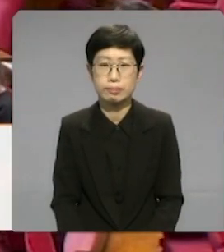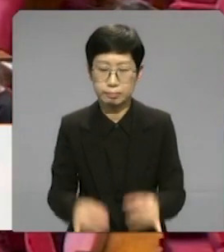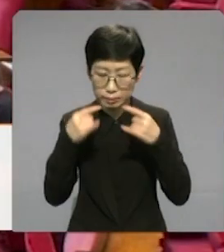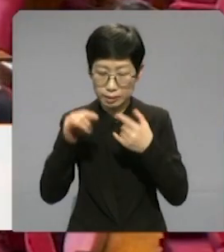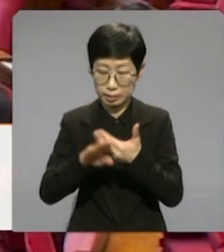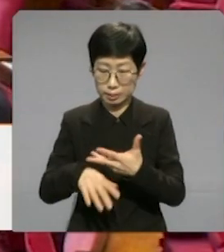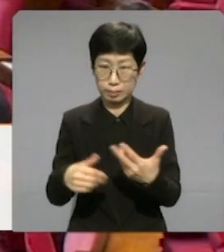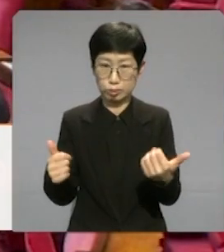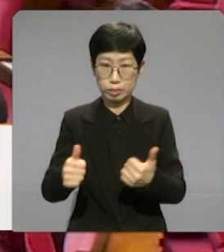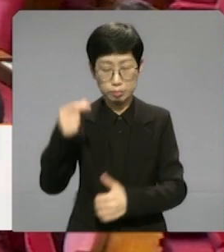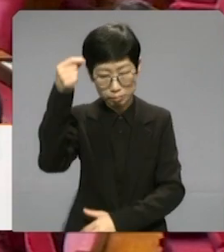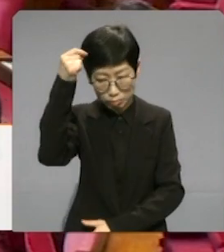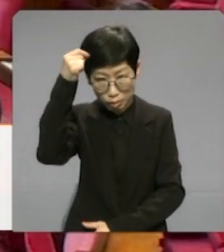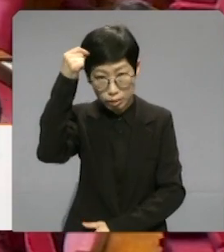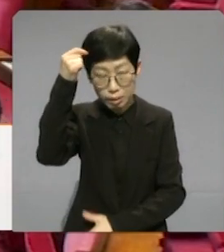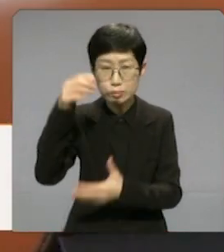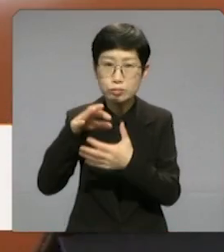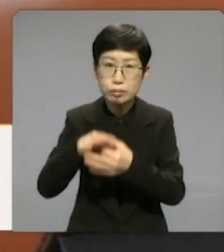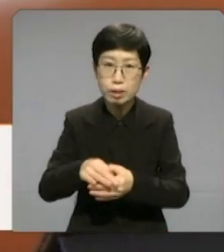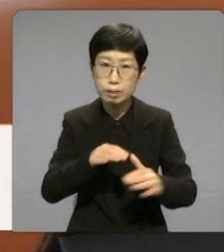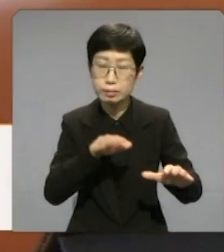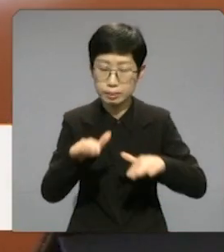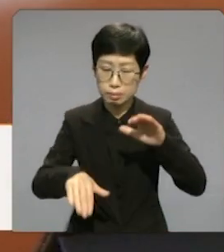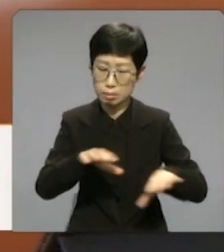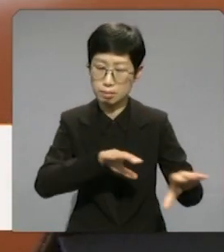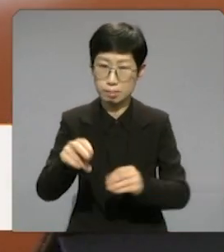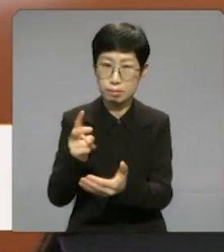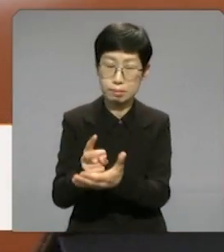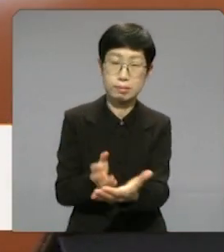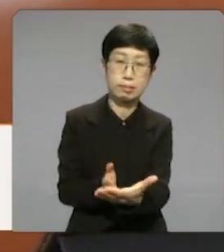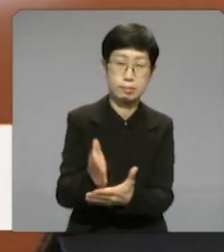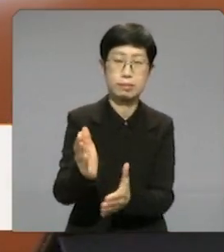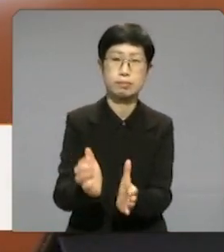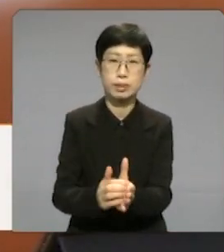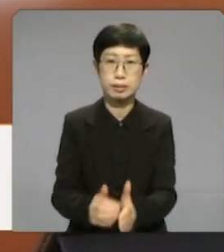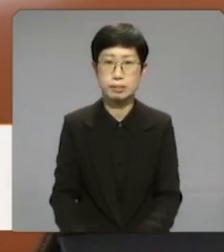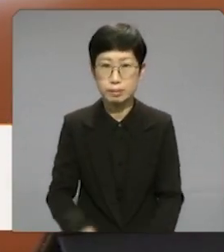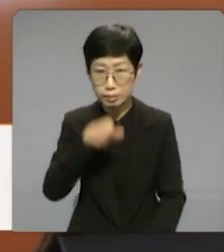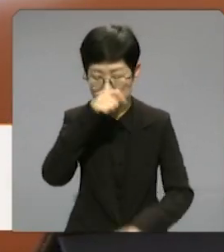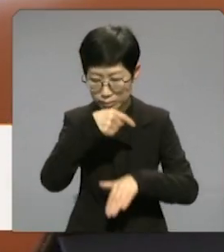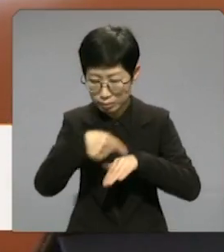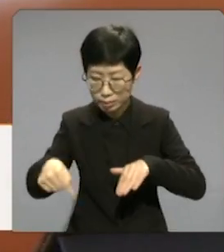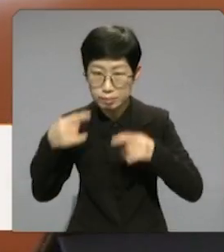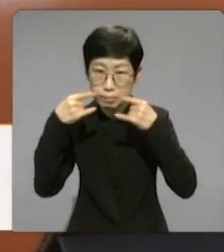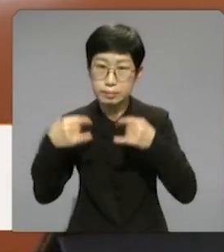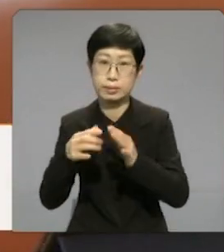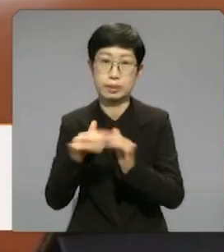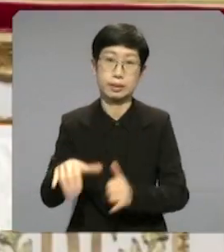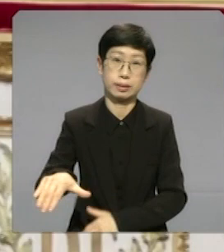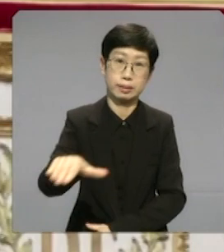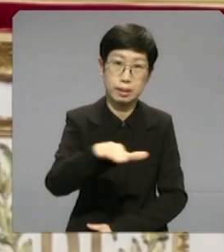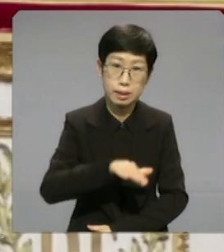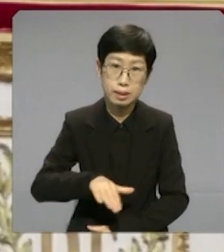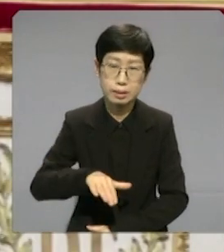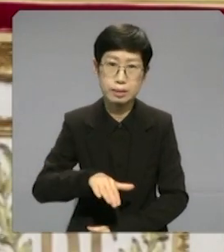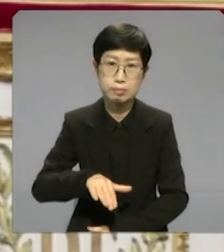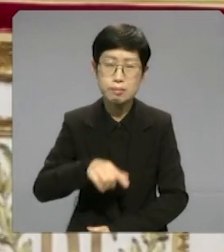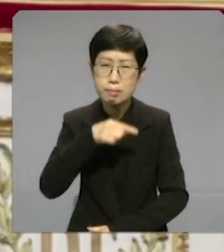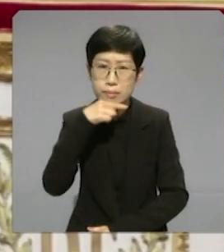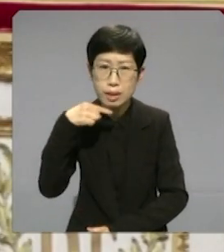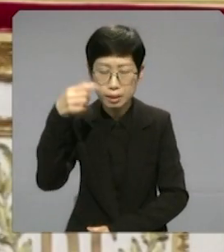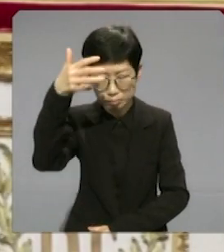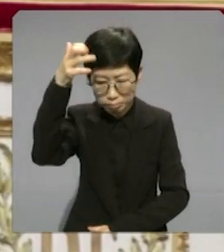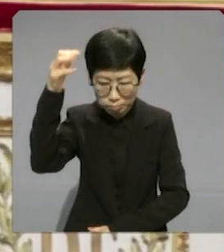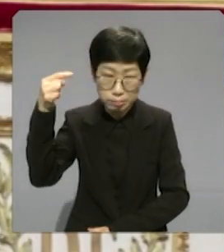프랑스 하원이 두발에 따른 차별금지법안을 통과시켰습니다. 아프리카계 프랑스인들이 굵고 곱슬거리는 모발로